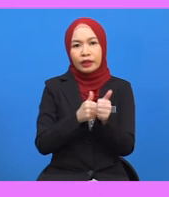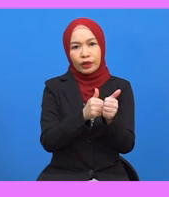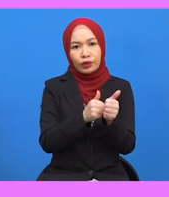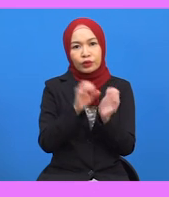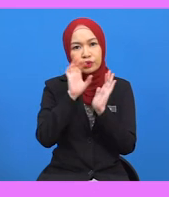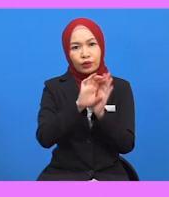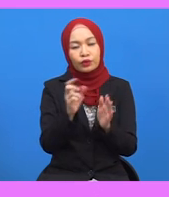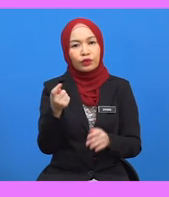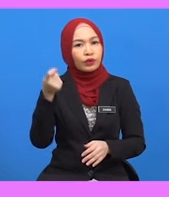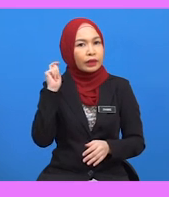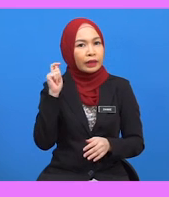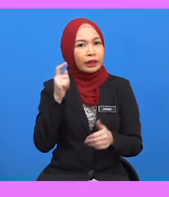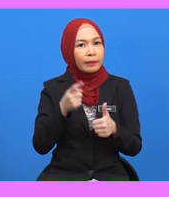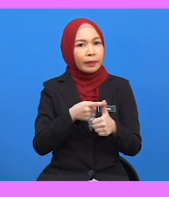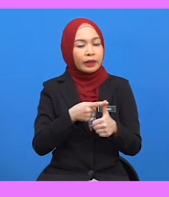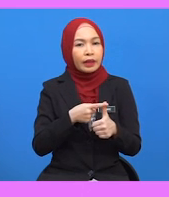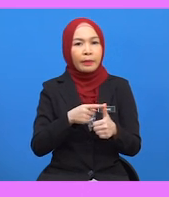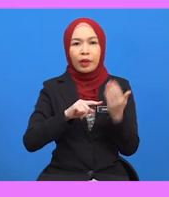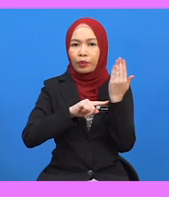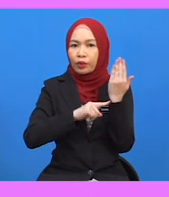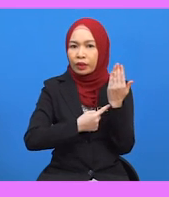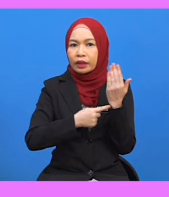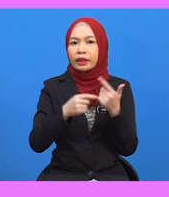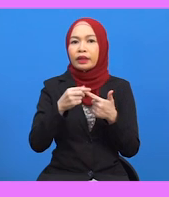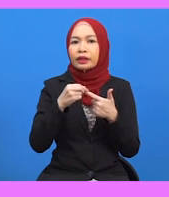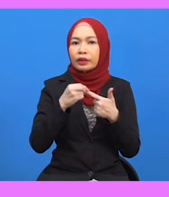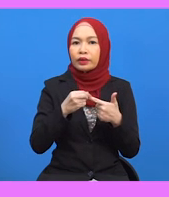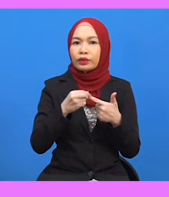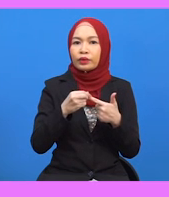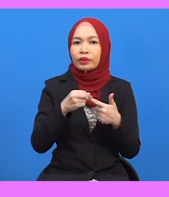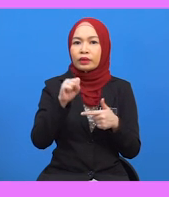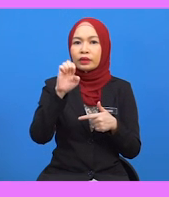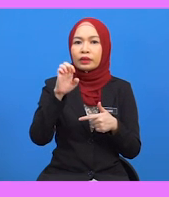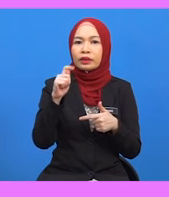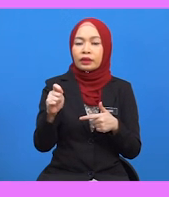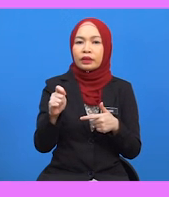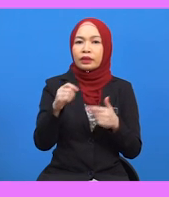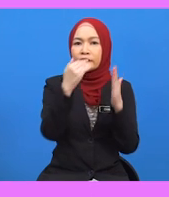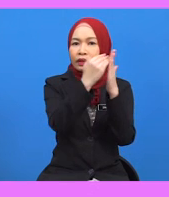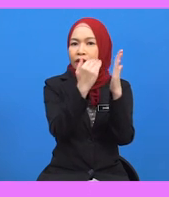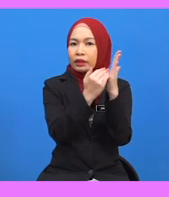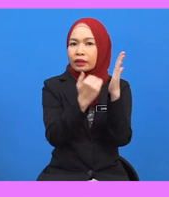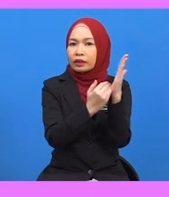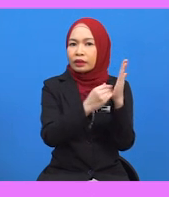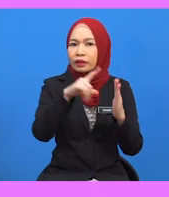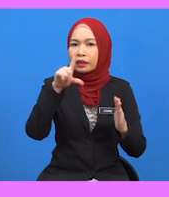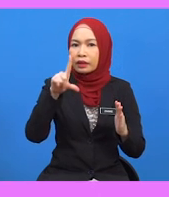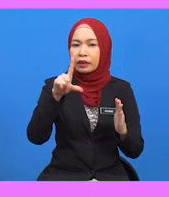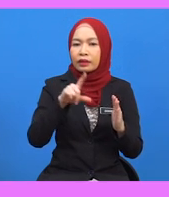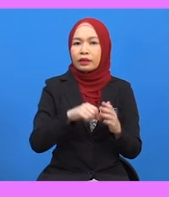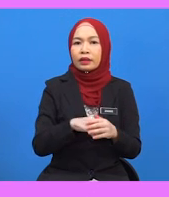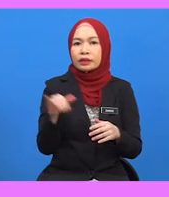Pertama, mula. Kedua, setkan senarai L sama